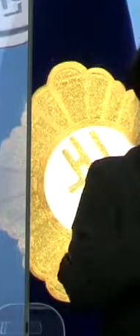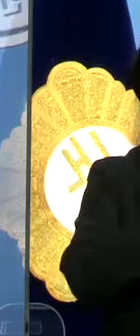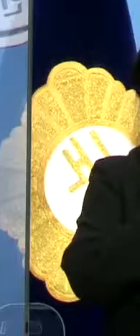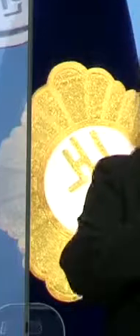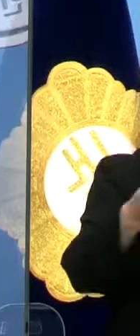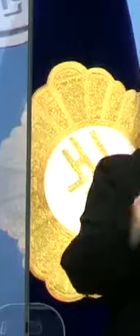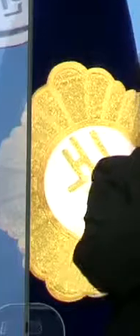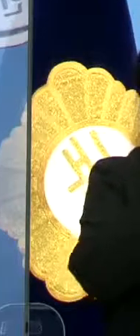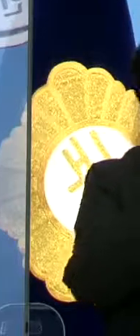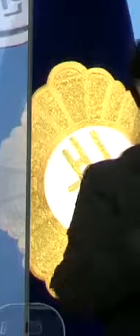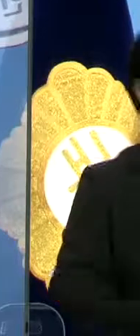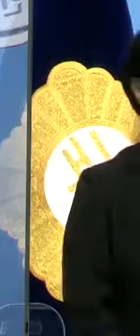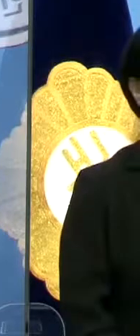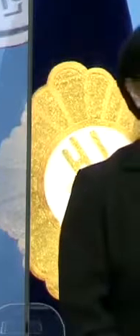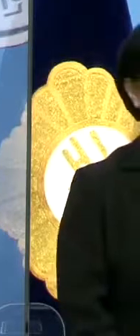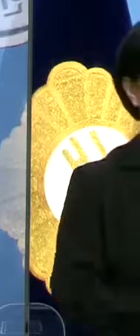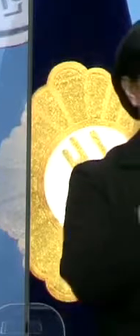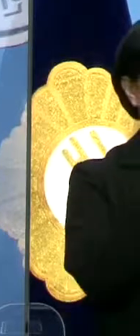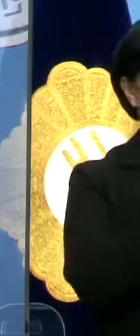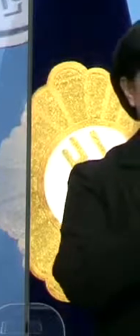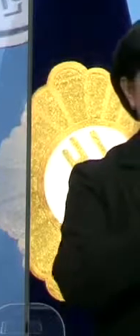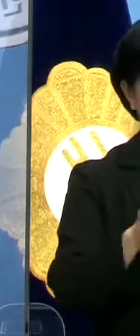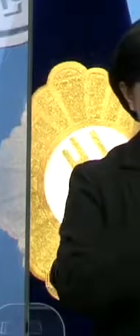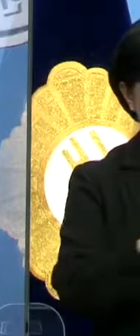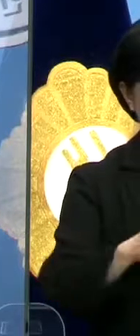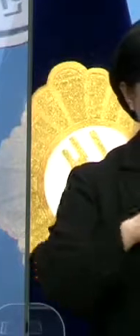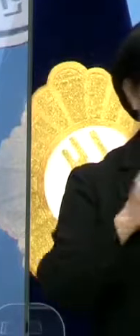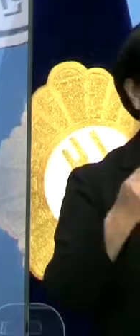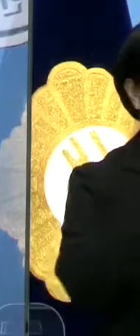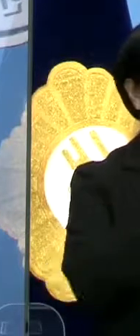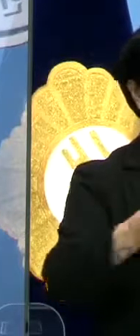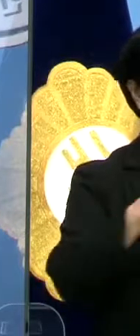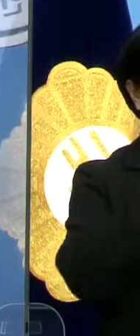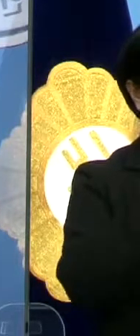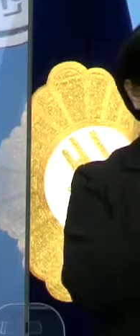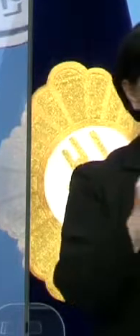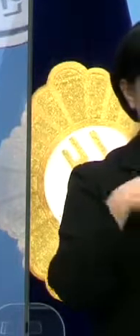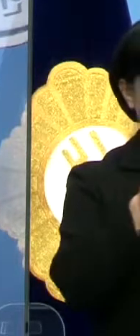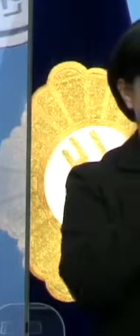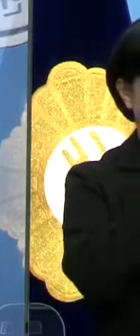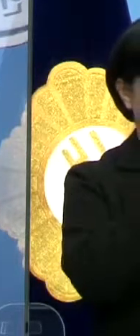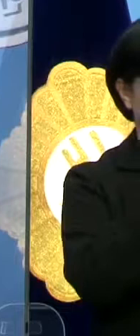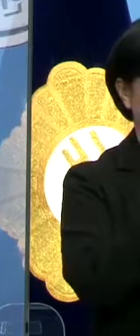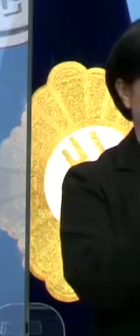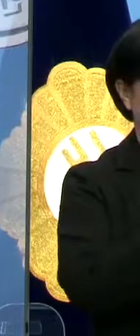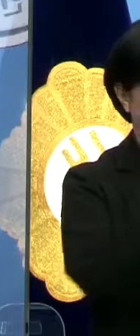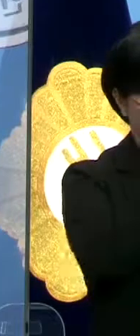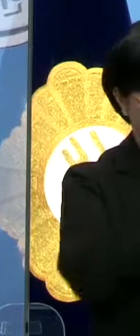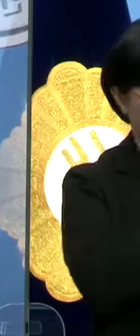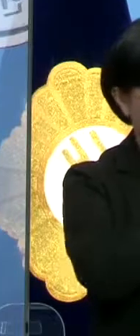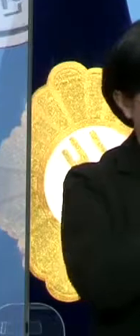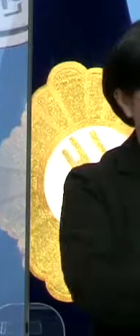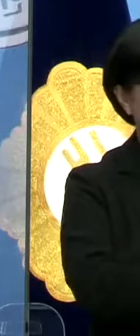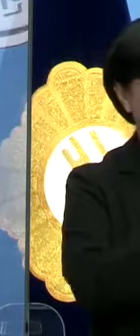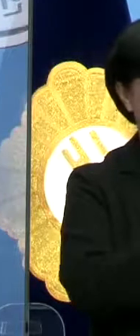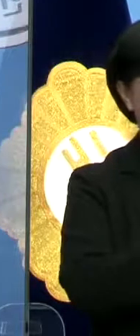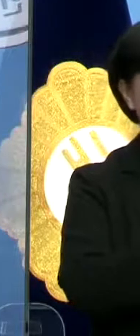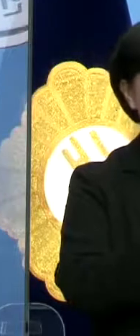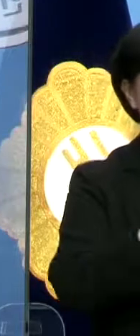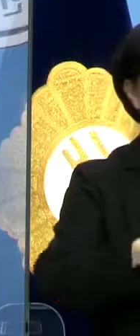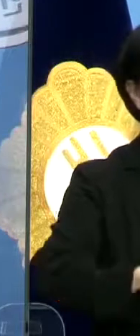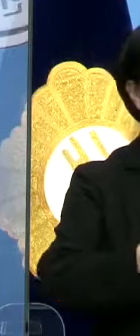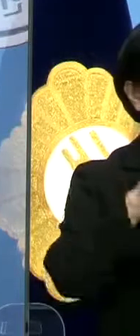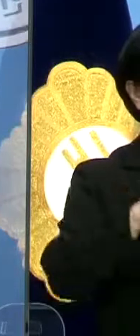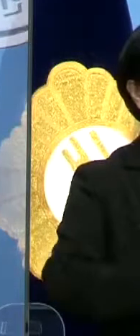하지만 사법처리 와 의원직 제명 이 진행되는 동안 더불어 민주당은 묵 인과 강관을 일관하는 무책임한